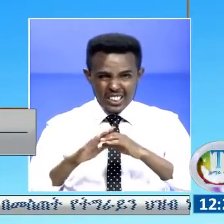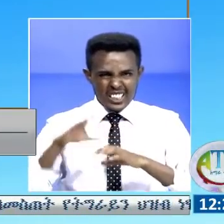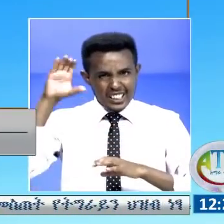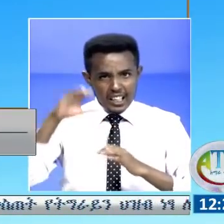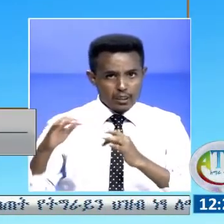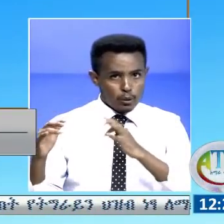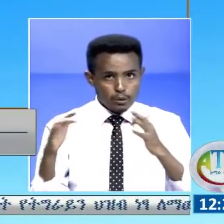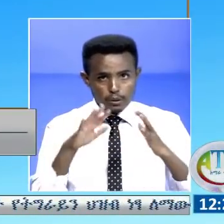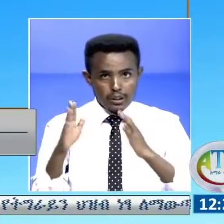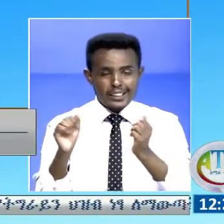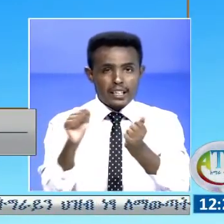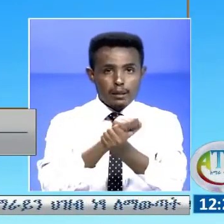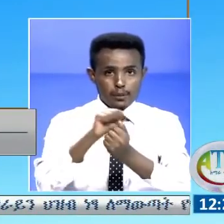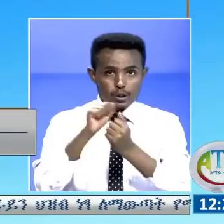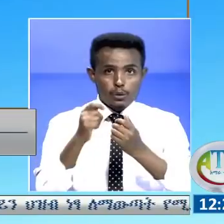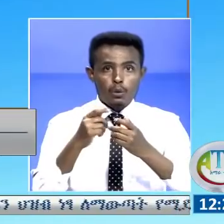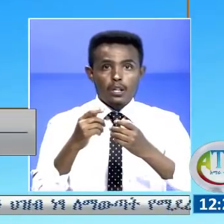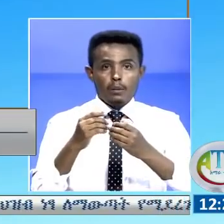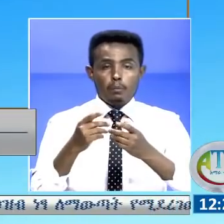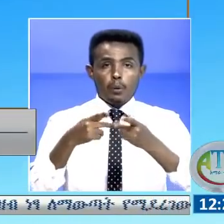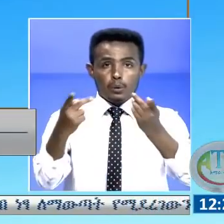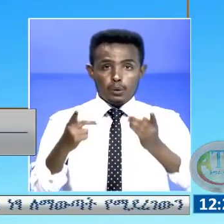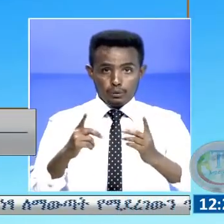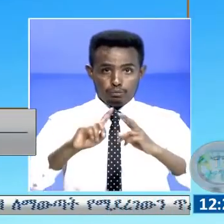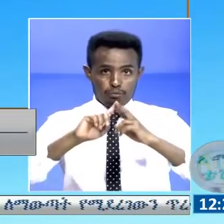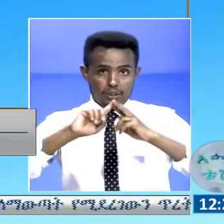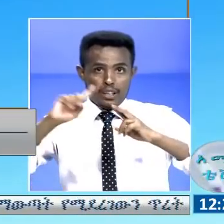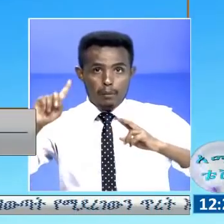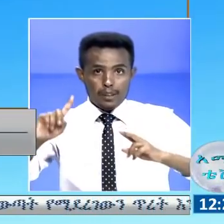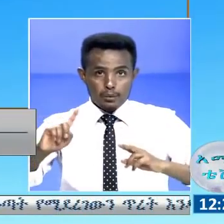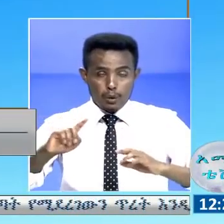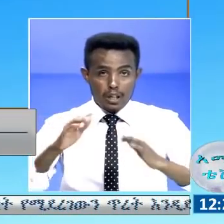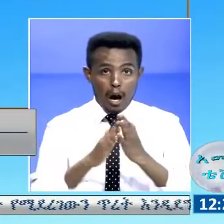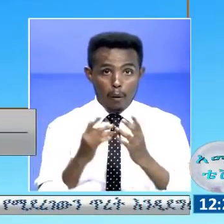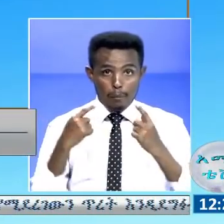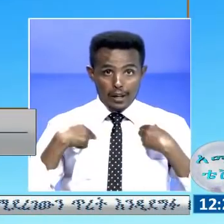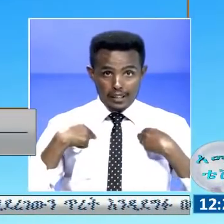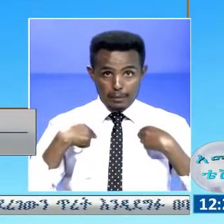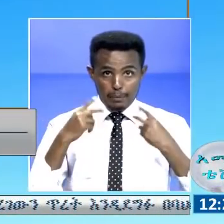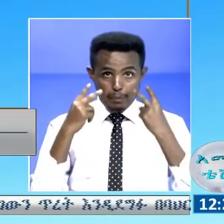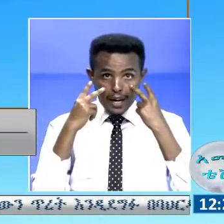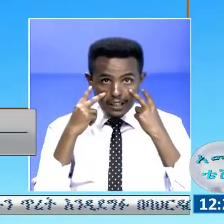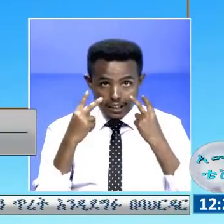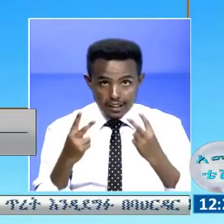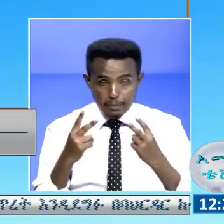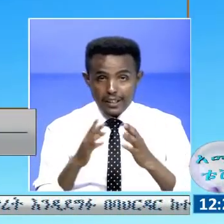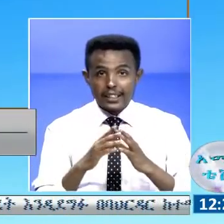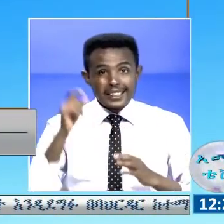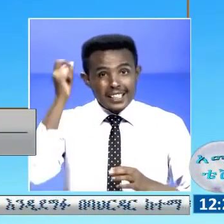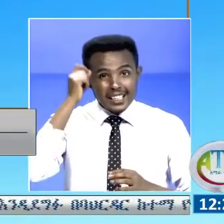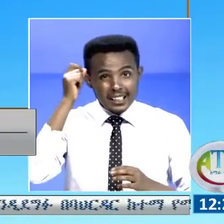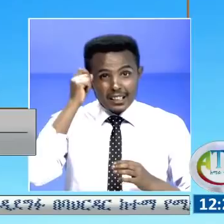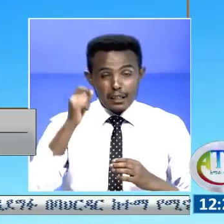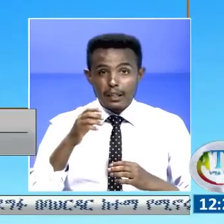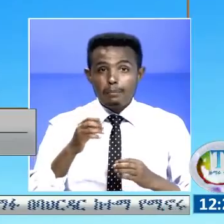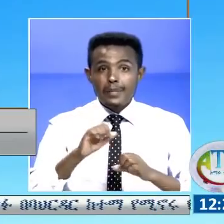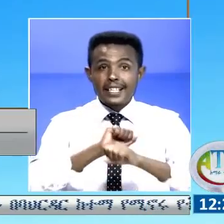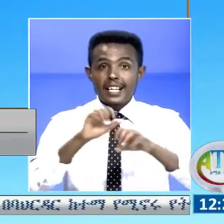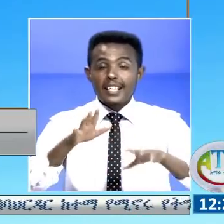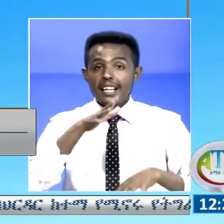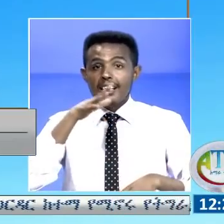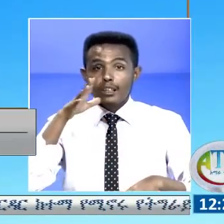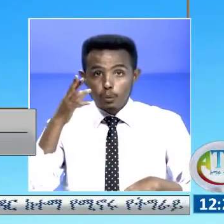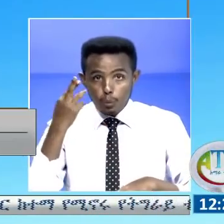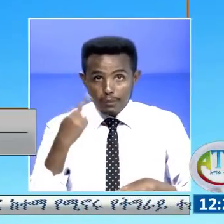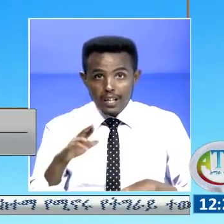ተገዶ የሚዋጋው ልዩ ኃይል ተደምስሶ ይዞታዎችን ለቆ አምልጧል። እኔ በአይኔ እንደተመለከትኩት ትህነግ በተለይ ከምድረገነት